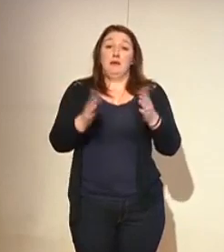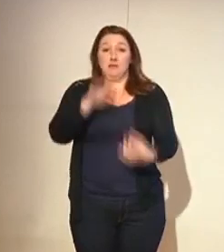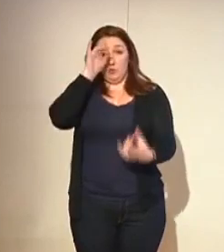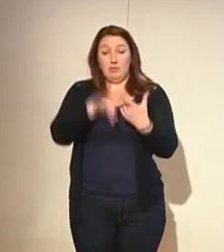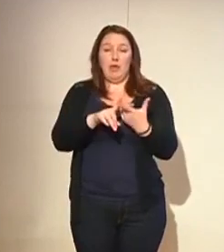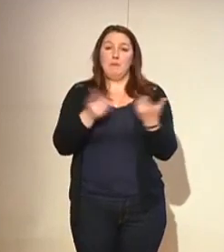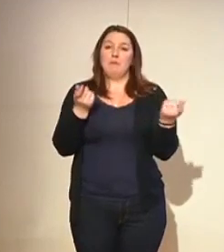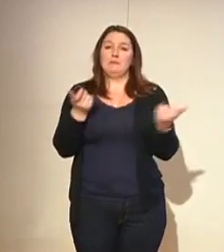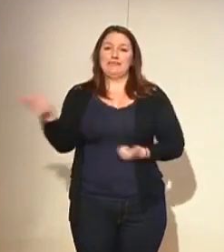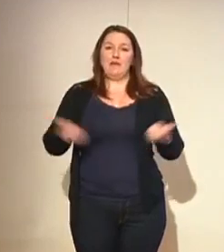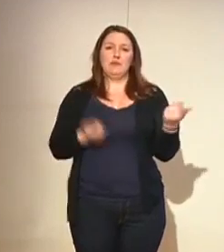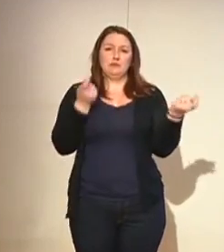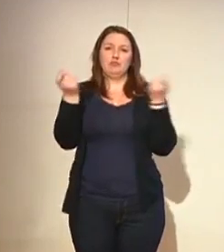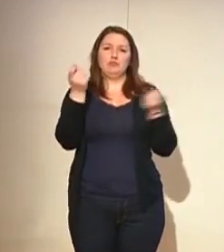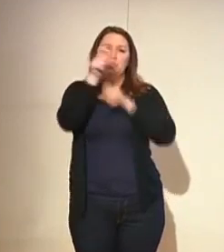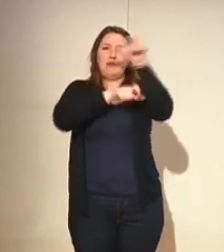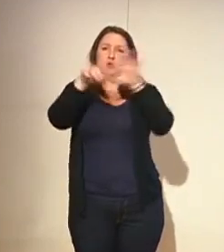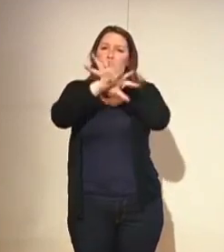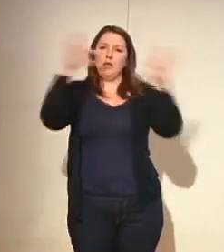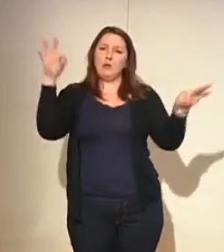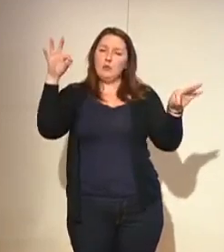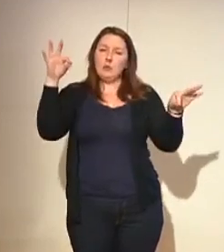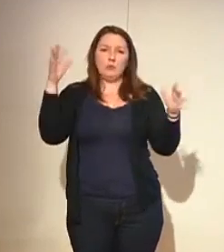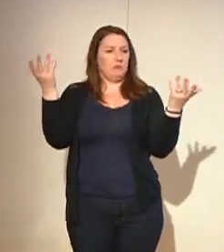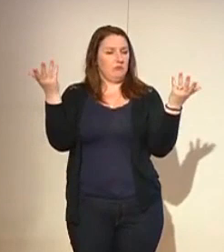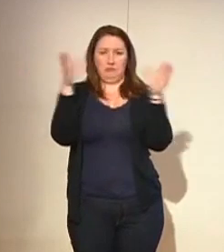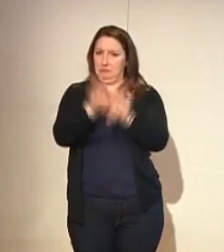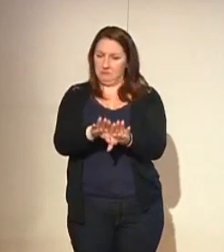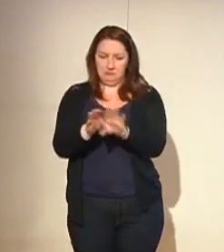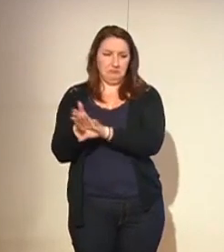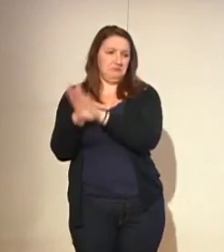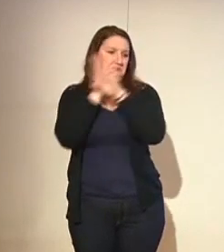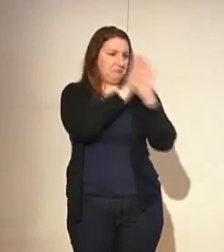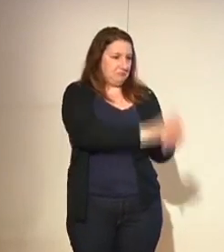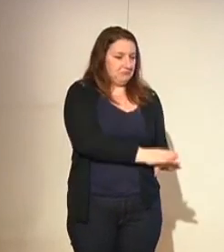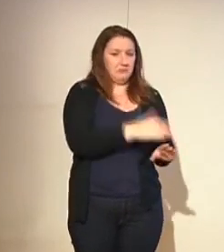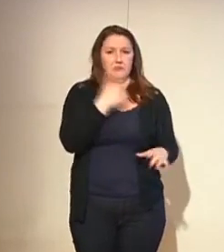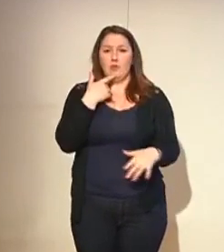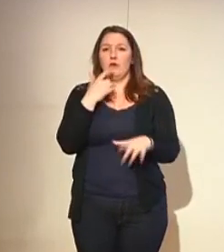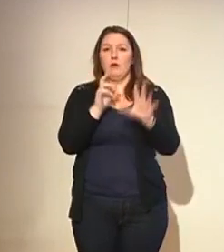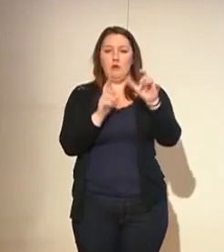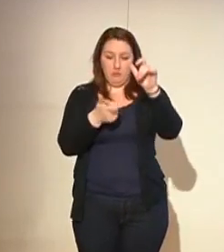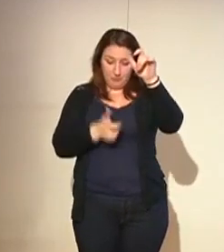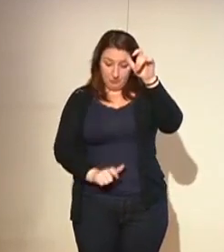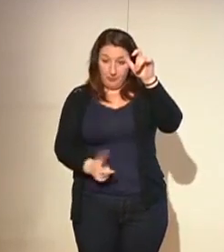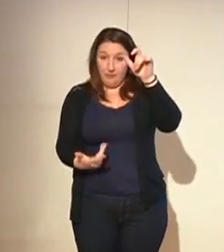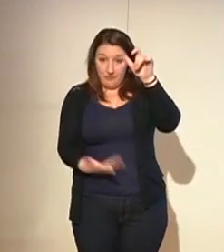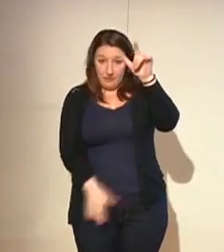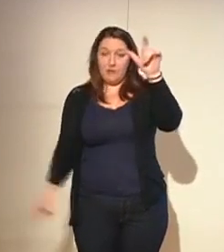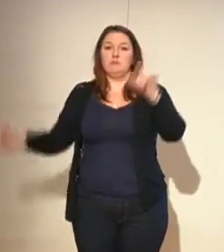quure et nous pouvons donc prendre reprendre le fil des